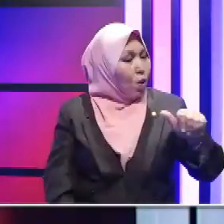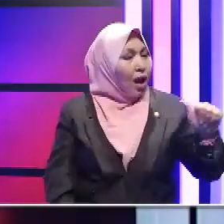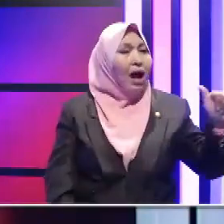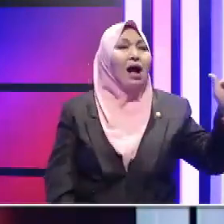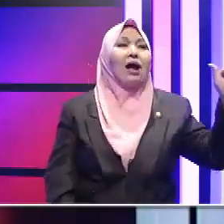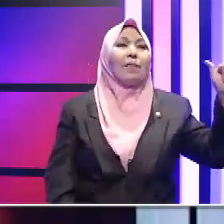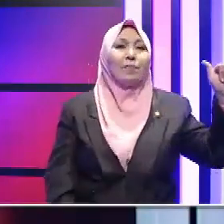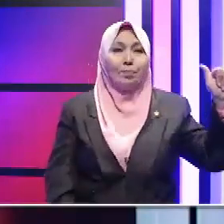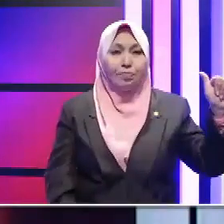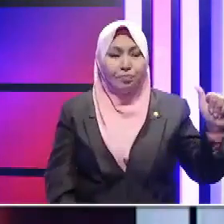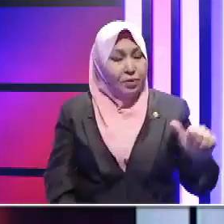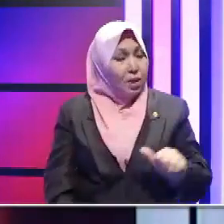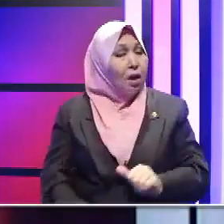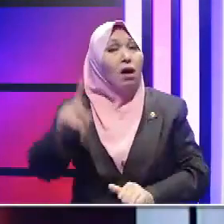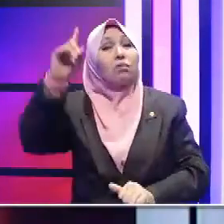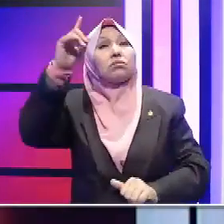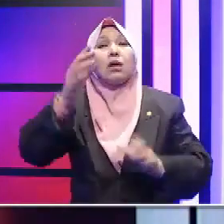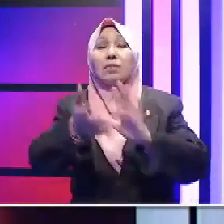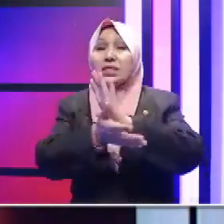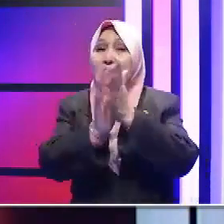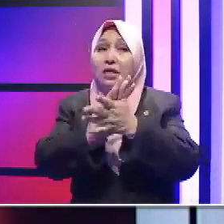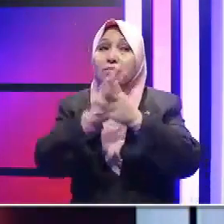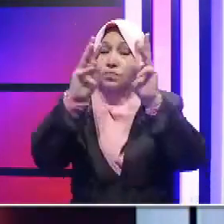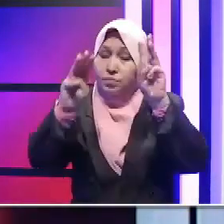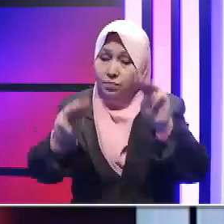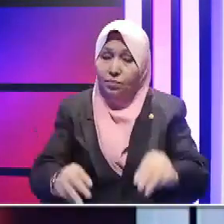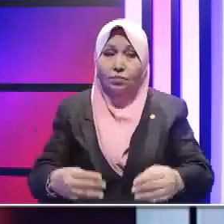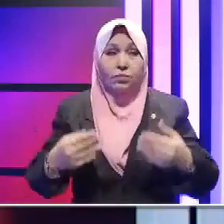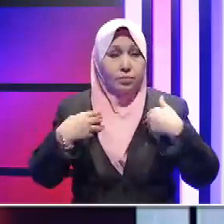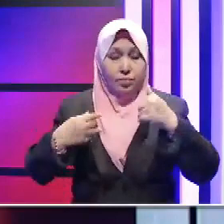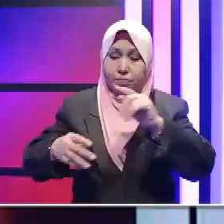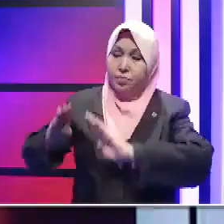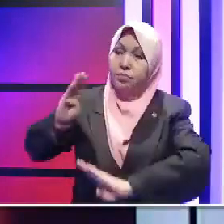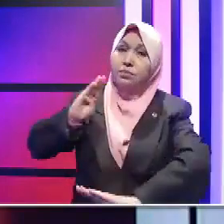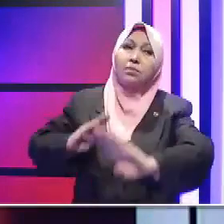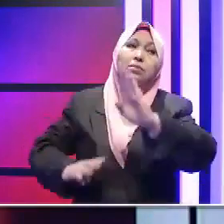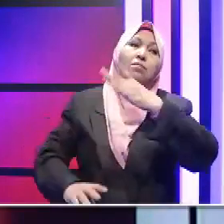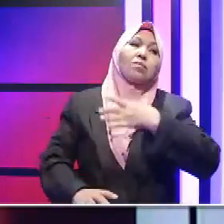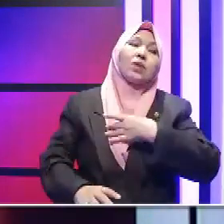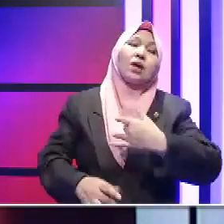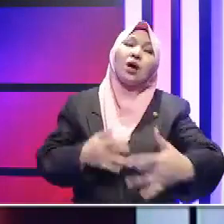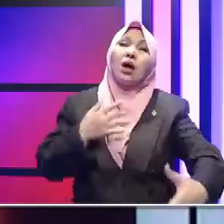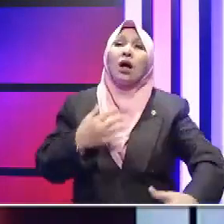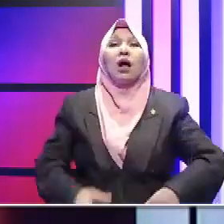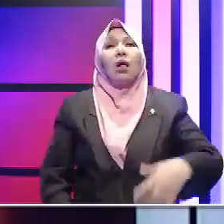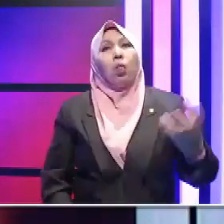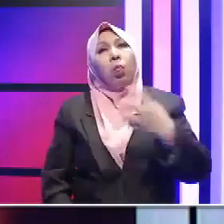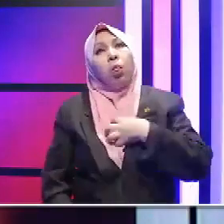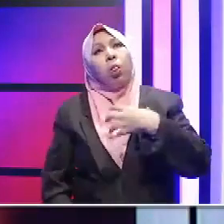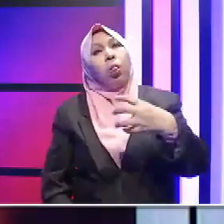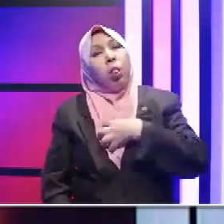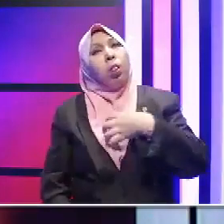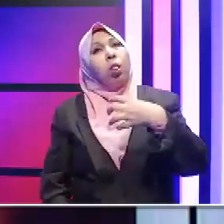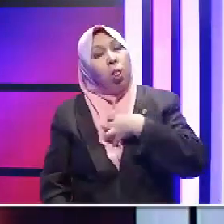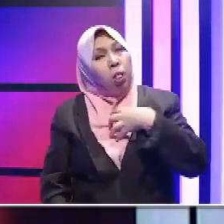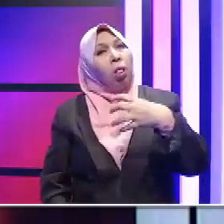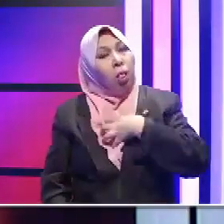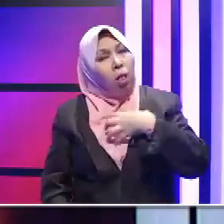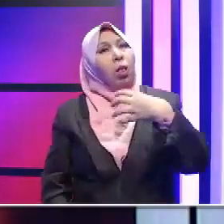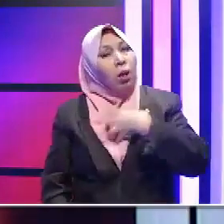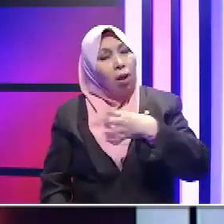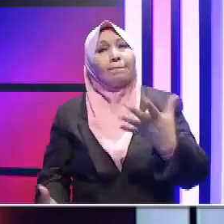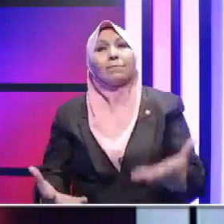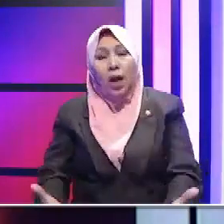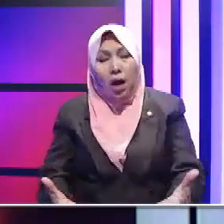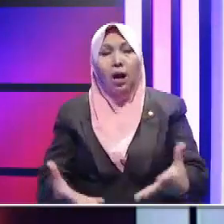khoa Allah ta'ala menjadikan manusia itu adik tabiatnya yang suka berkeluh kesah jadi disini sebenarnya Bagaimana